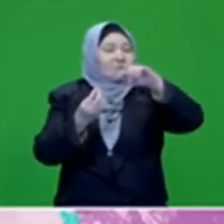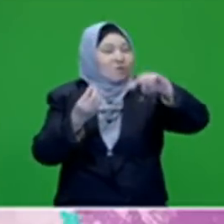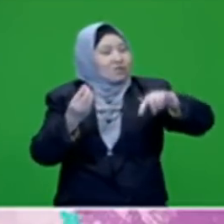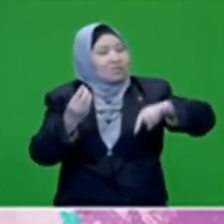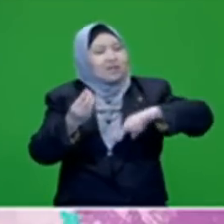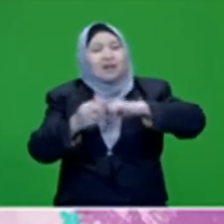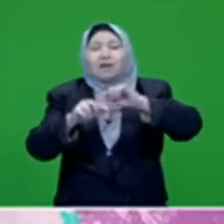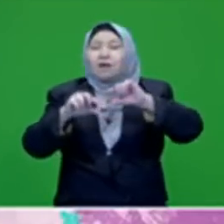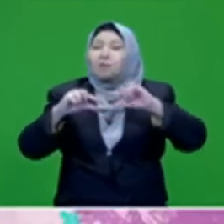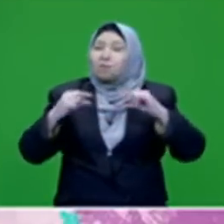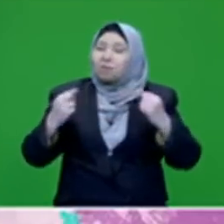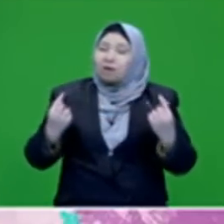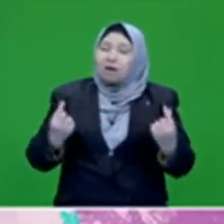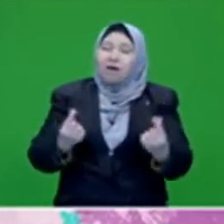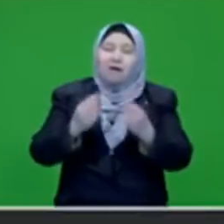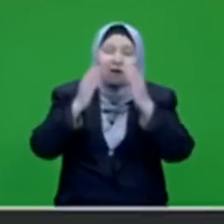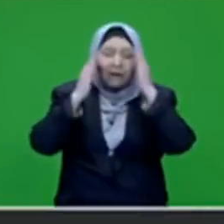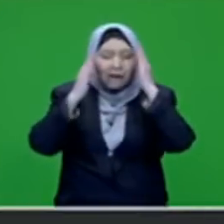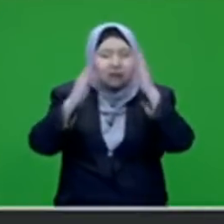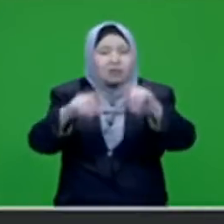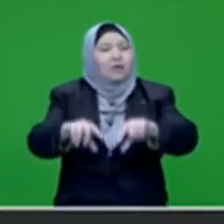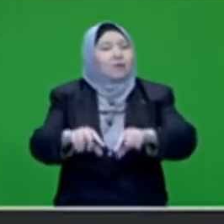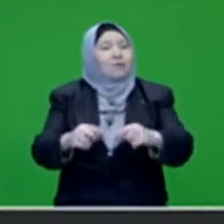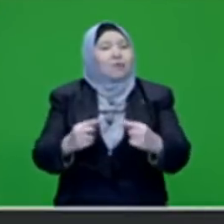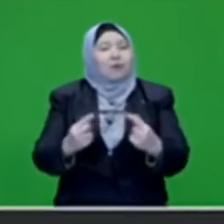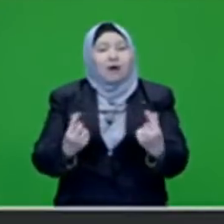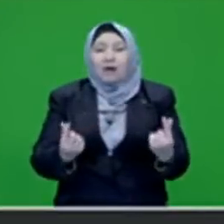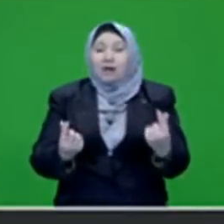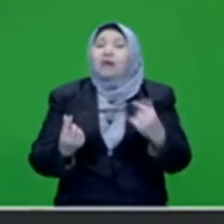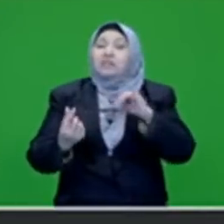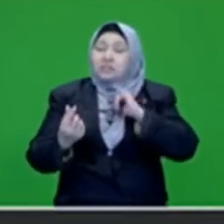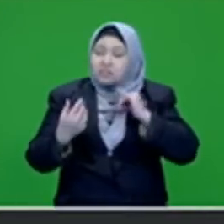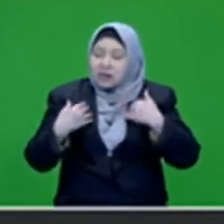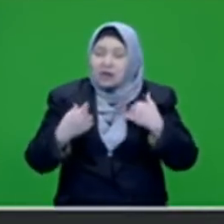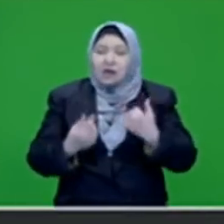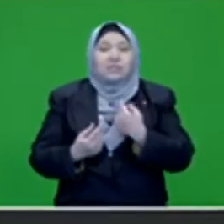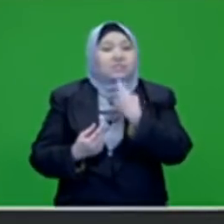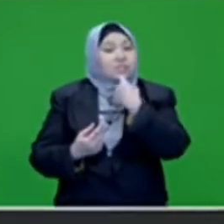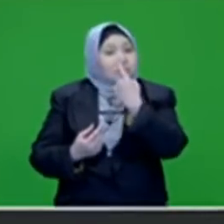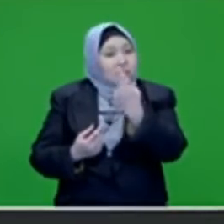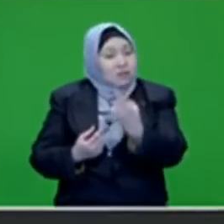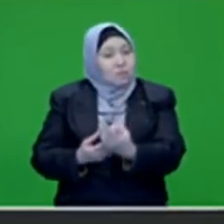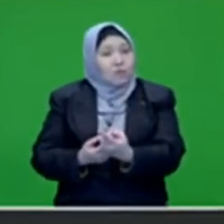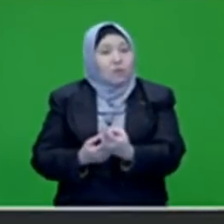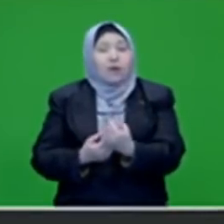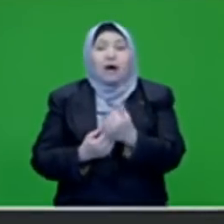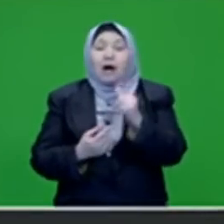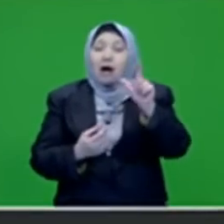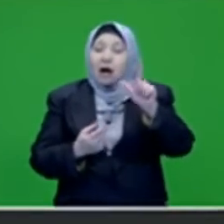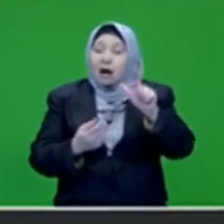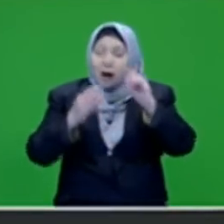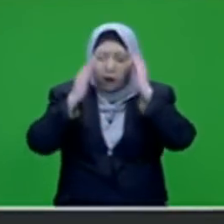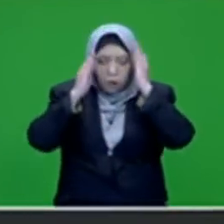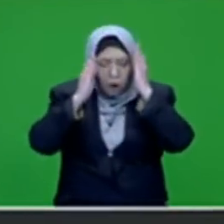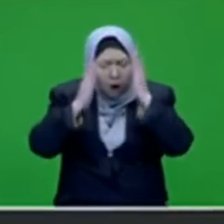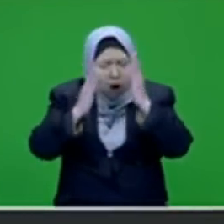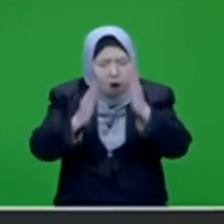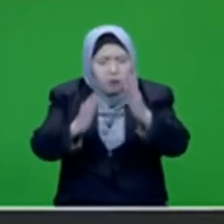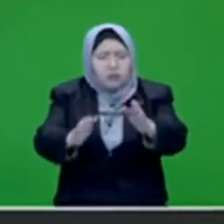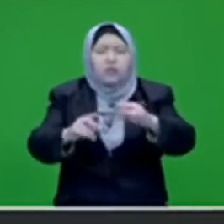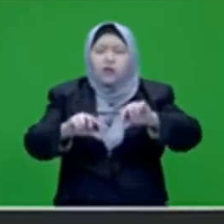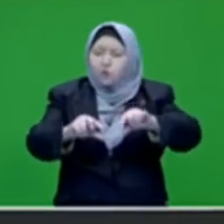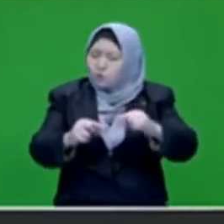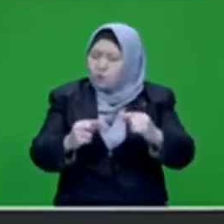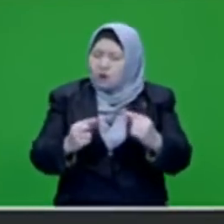Al-Quran, limbungan Al-Quran. Said Qutb ada sebut, Al-hayatu fi zilalil Qur'ani ni'matun la ya'rifuha illa